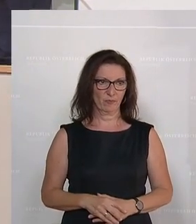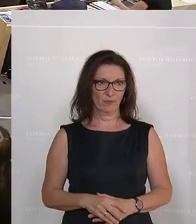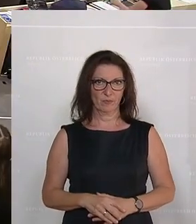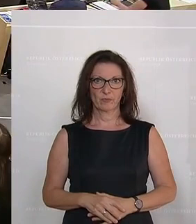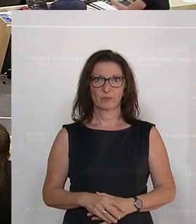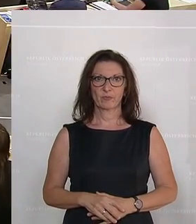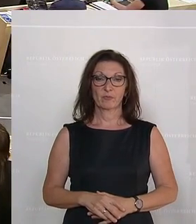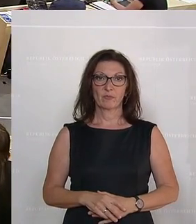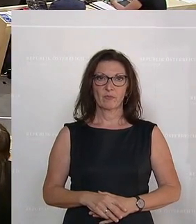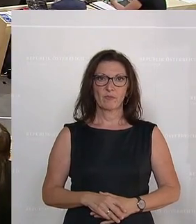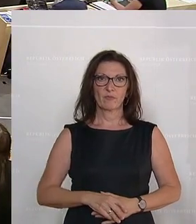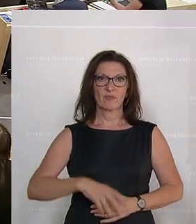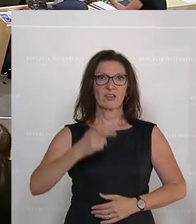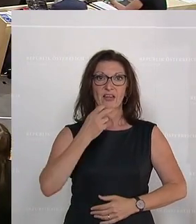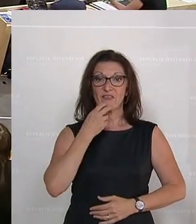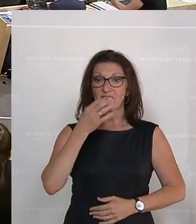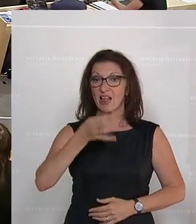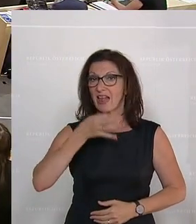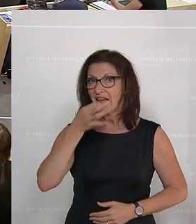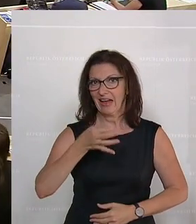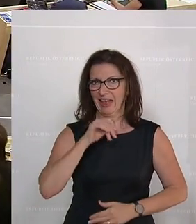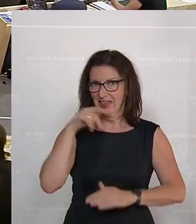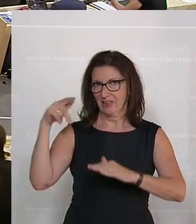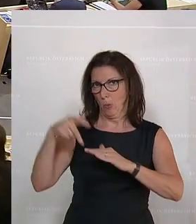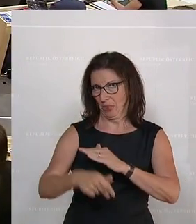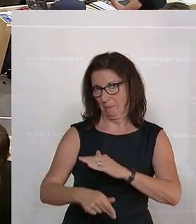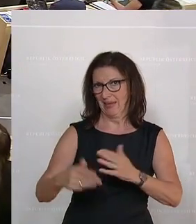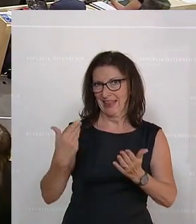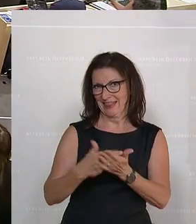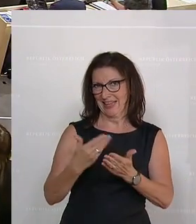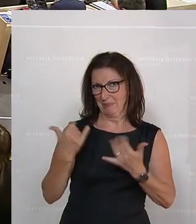aber was ist nun reist fall einer von den grünen